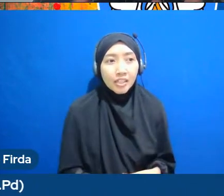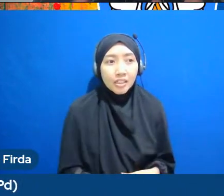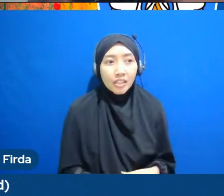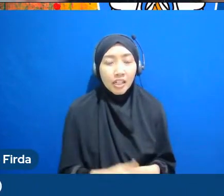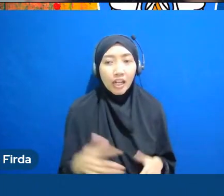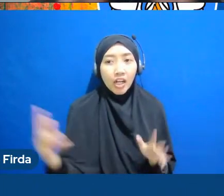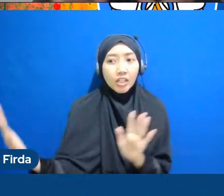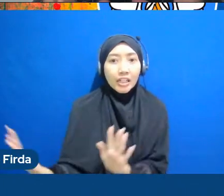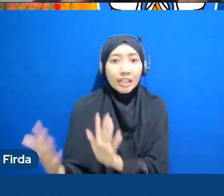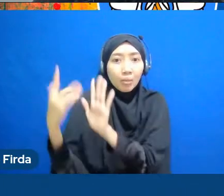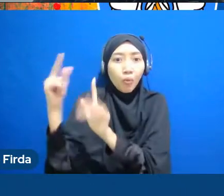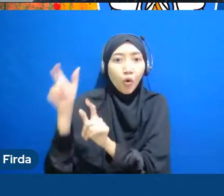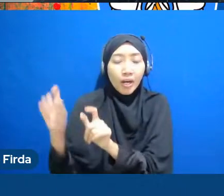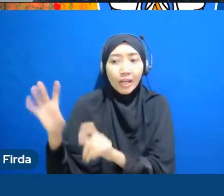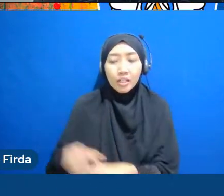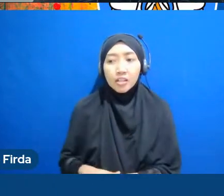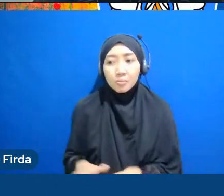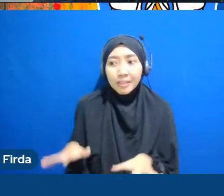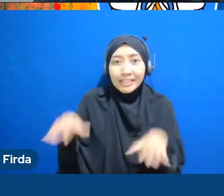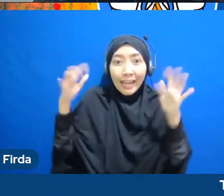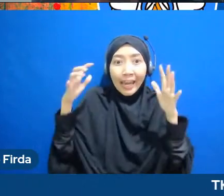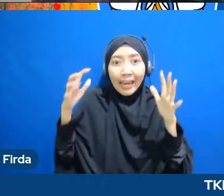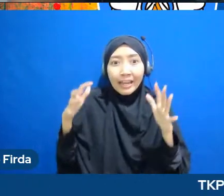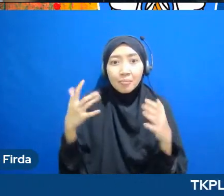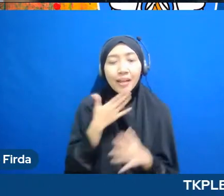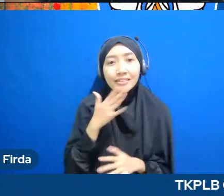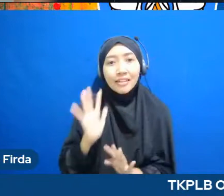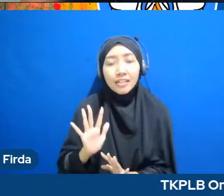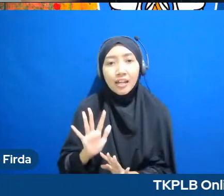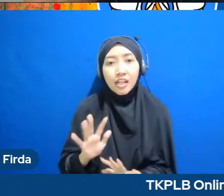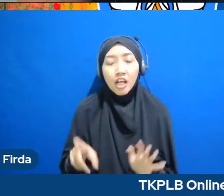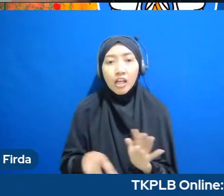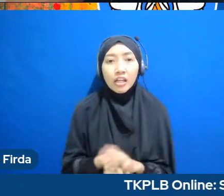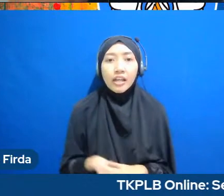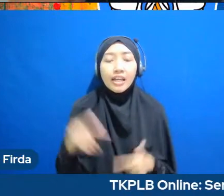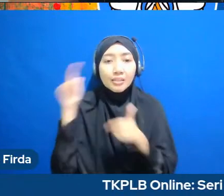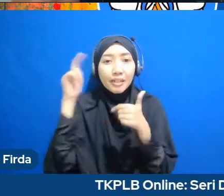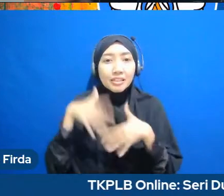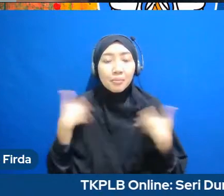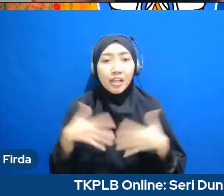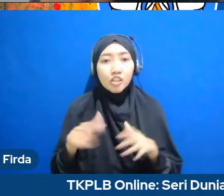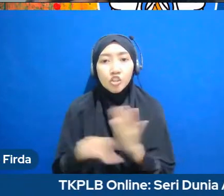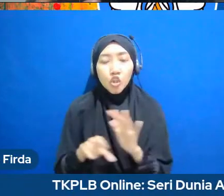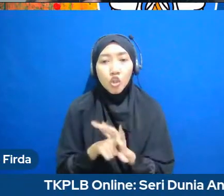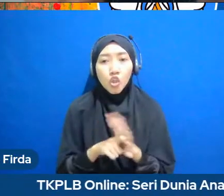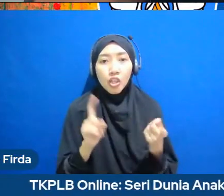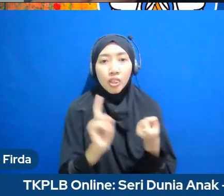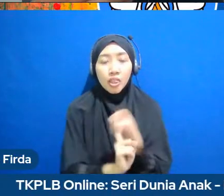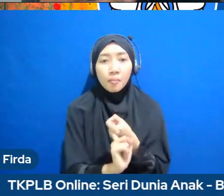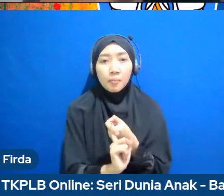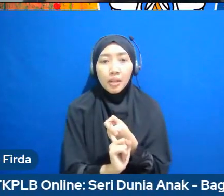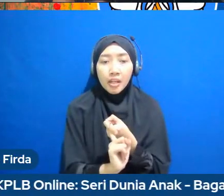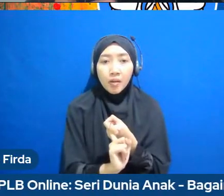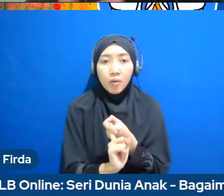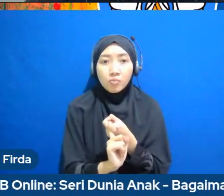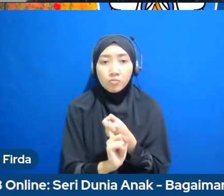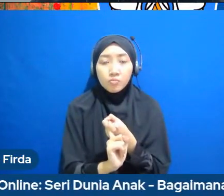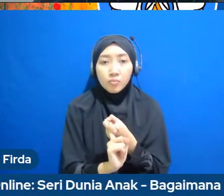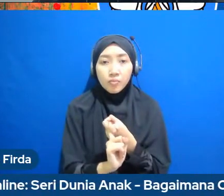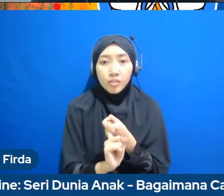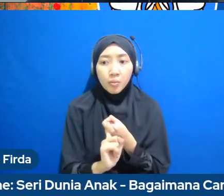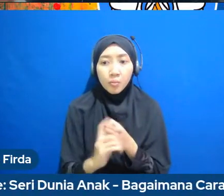emosi sebenarnya. Karena ada konteks kan, atau marah. Kalau misalnya marahnya sama temen yang badannya sama,